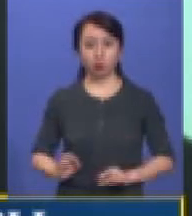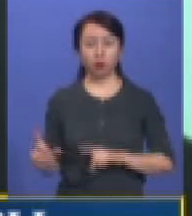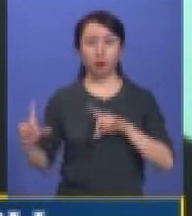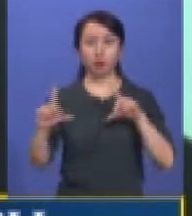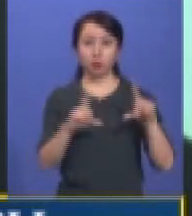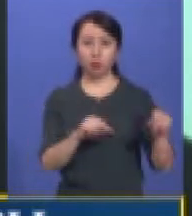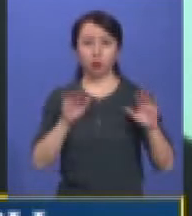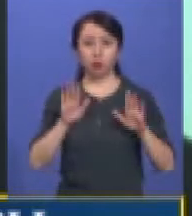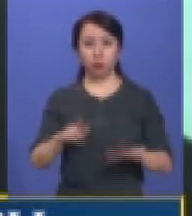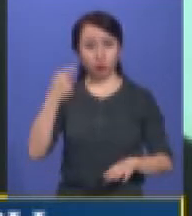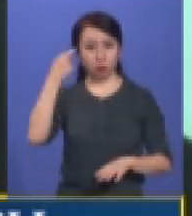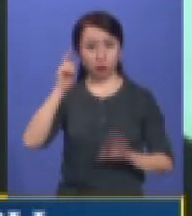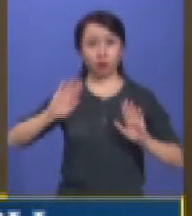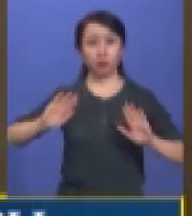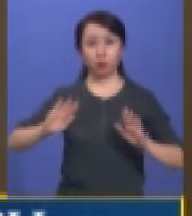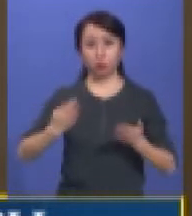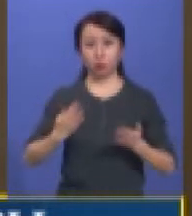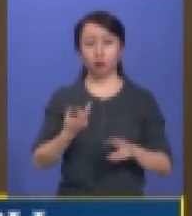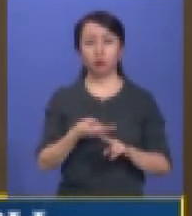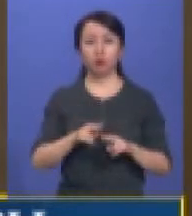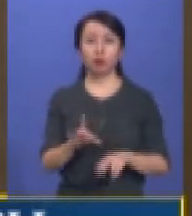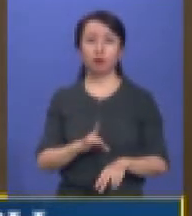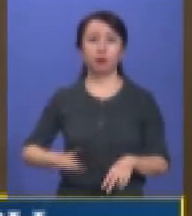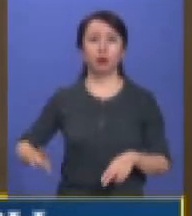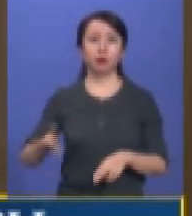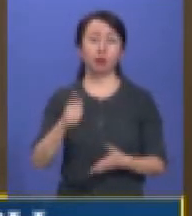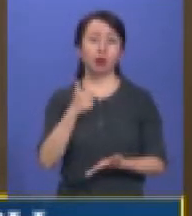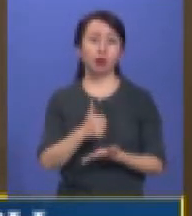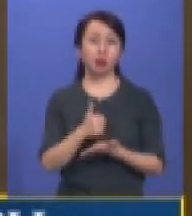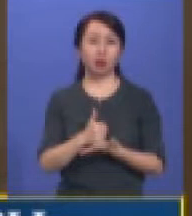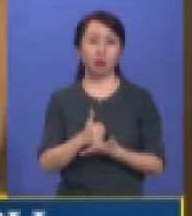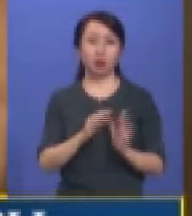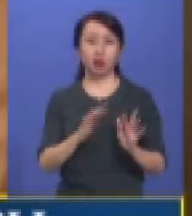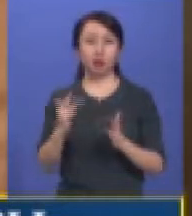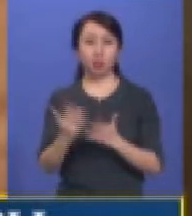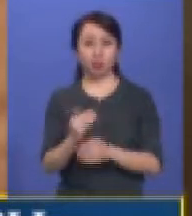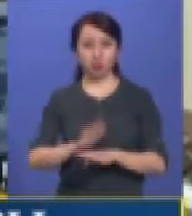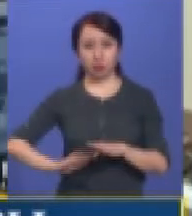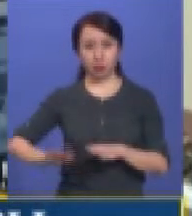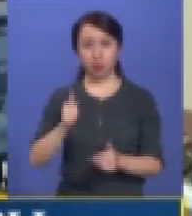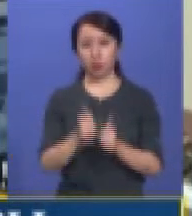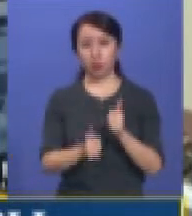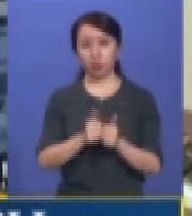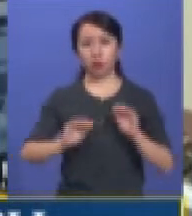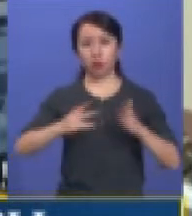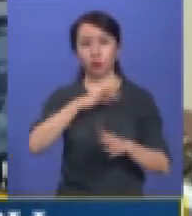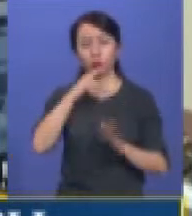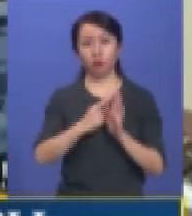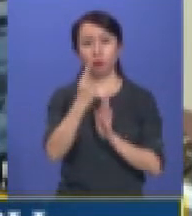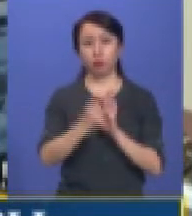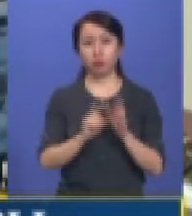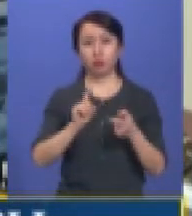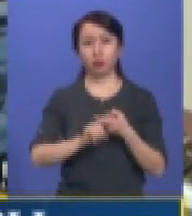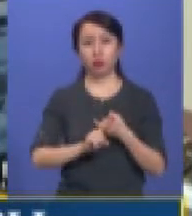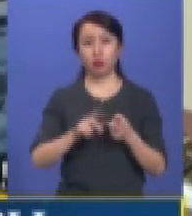выезжают на место и разбираются в ситуации. Кроме этого, наш регион является главной житницей всех всей страны. И зачастую возникает множество вопросов,